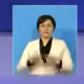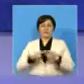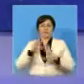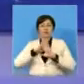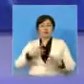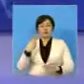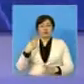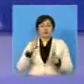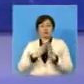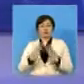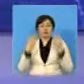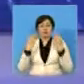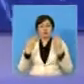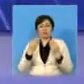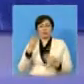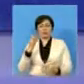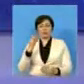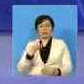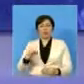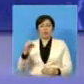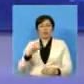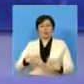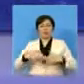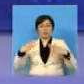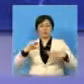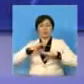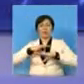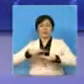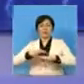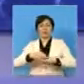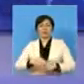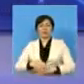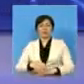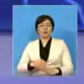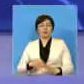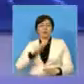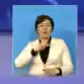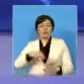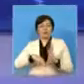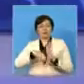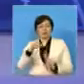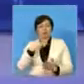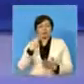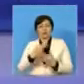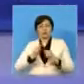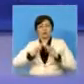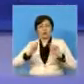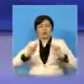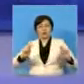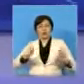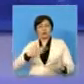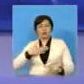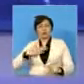Ел тәуелсіздігінің 29 жылдығын Шалқар ауданы да кең көлемде атап өтті. Еңбектің үздік үлгісін көрсеткендер марапатталды.